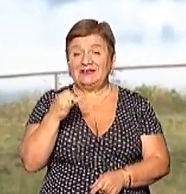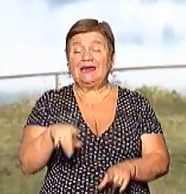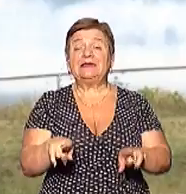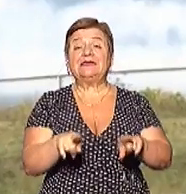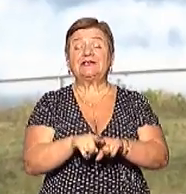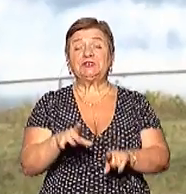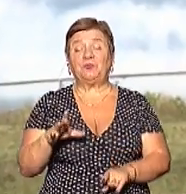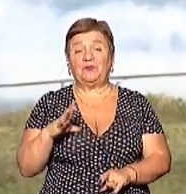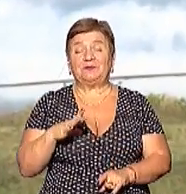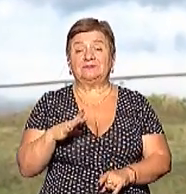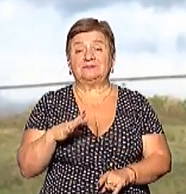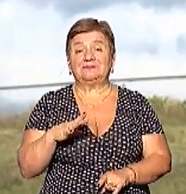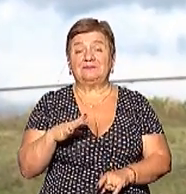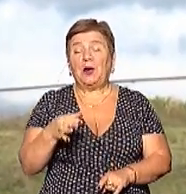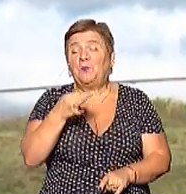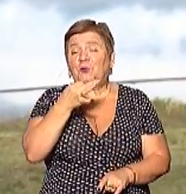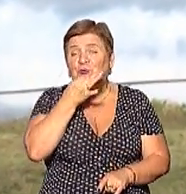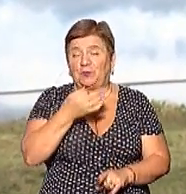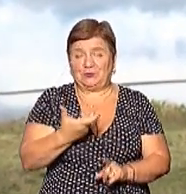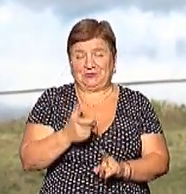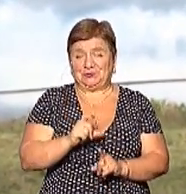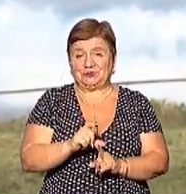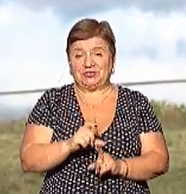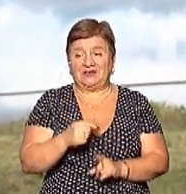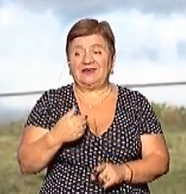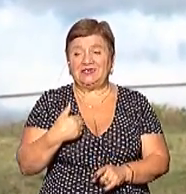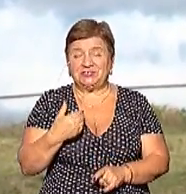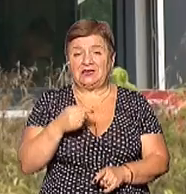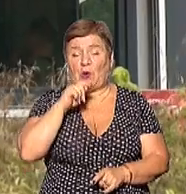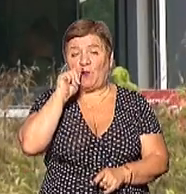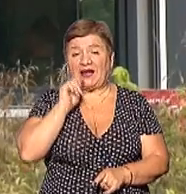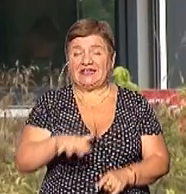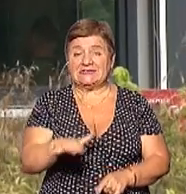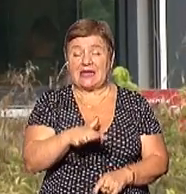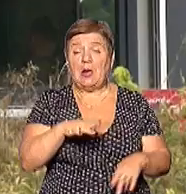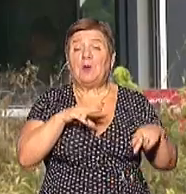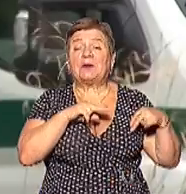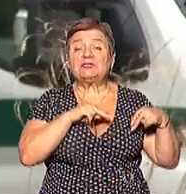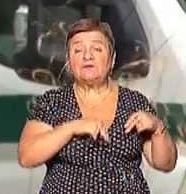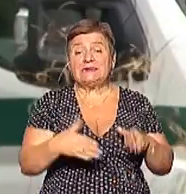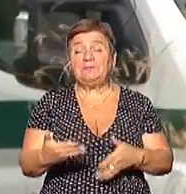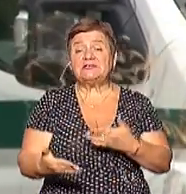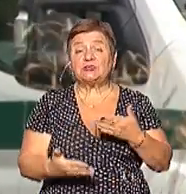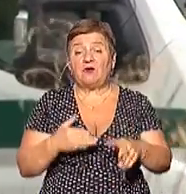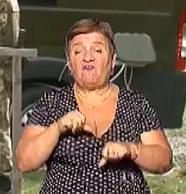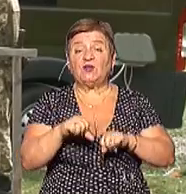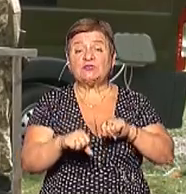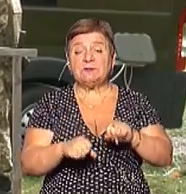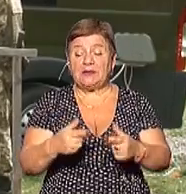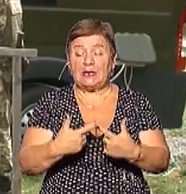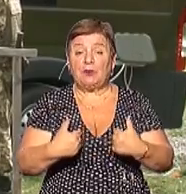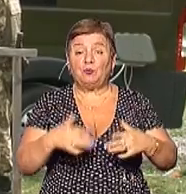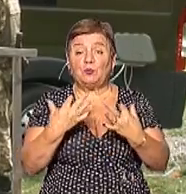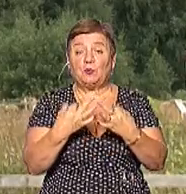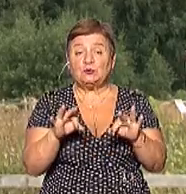також подобаю мені ще Карпати України, Біщади українські. Працюватиме пішохідно-велосипедний пункт пропуску